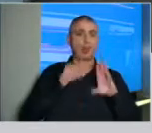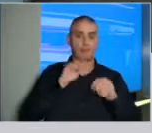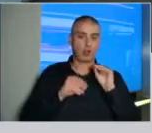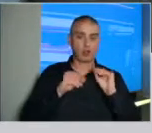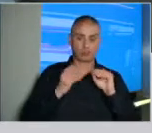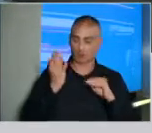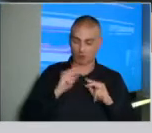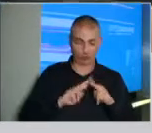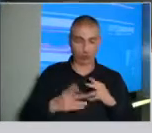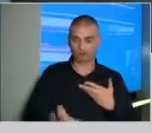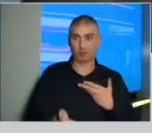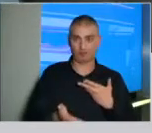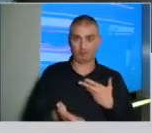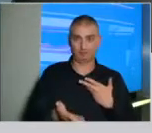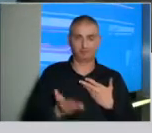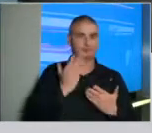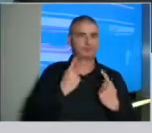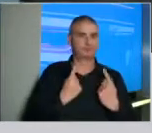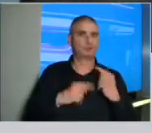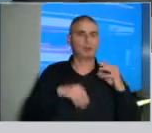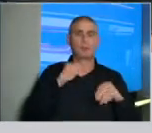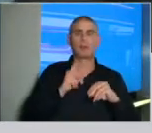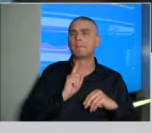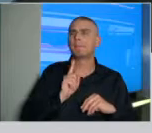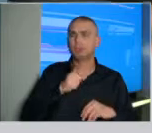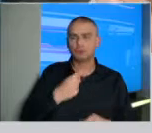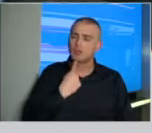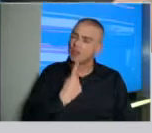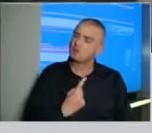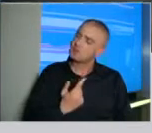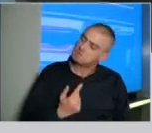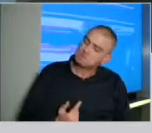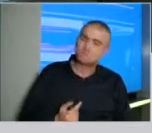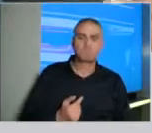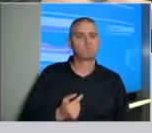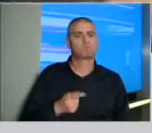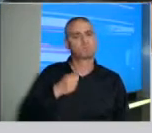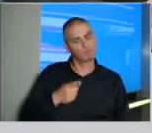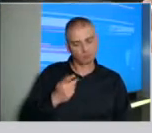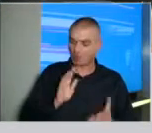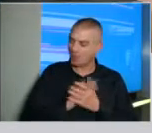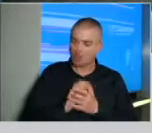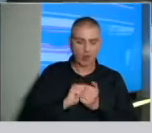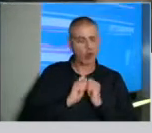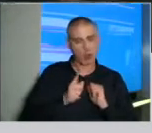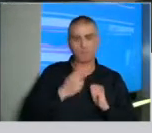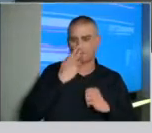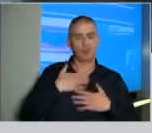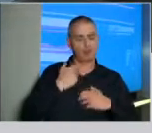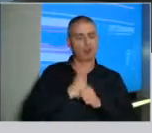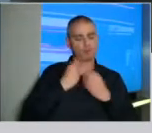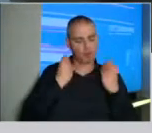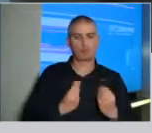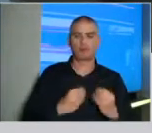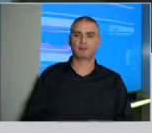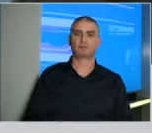פחות מחודשיים למהלך עצמו, מישהו שאתה אומר, וואלה, קולגות, לא קולגות, בעיניי הם עושים עבודה